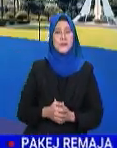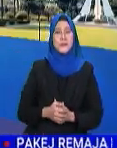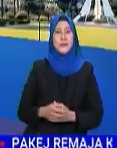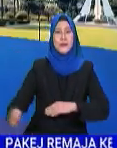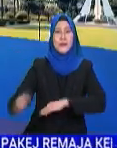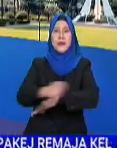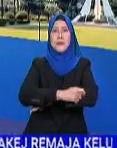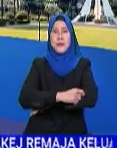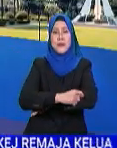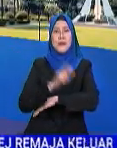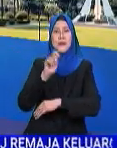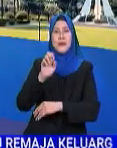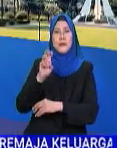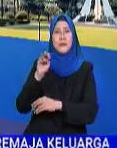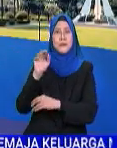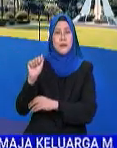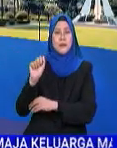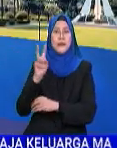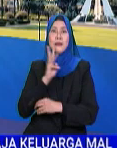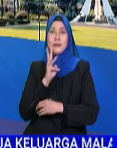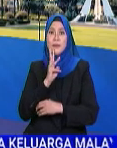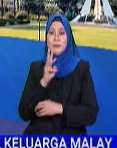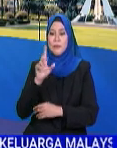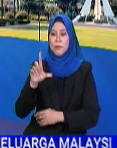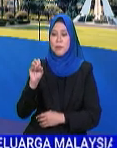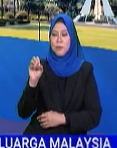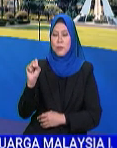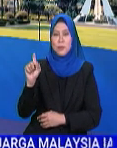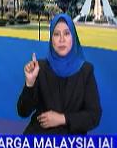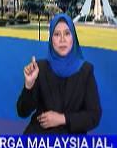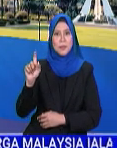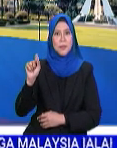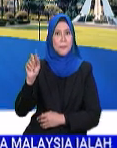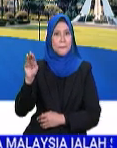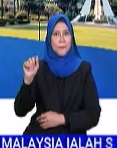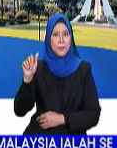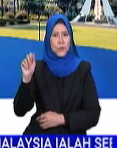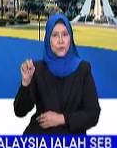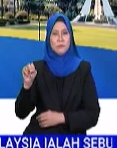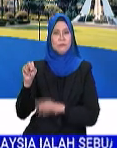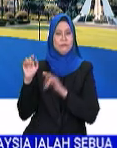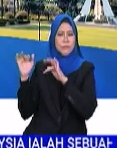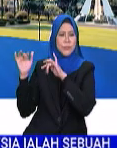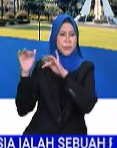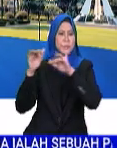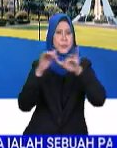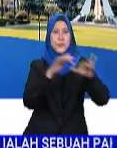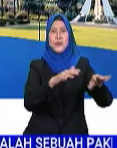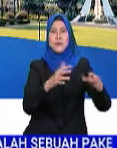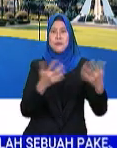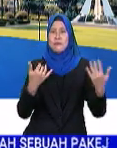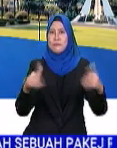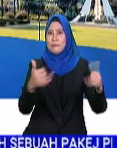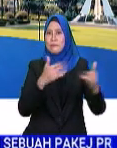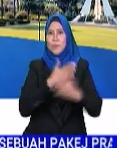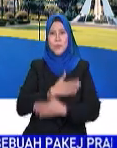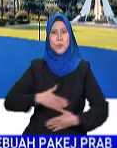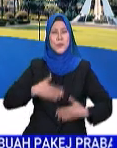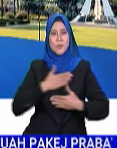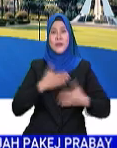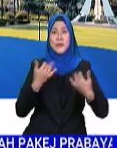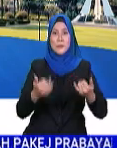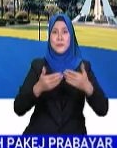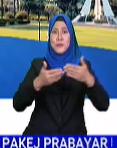Taman Tema Air Lost World of Tambun kembali meriah dengan kunjungan pengunjung melebihi sasaran sejak kali pertama dibuka